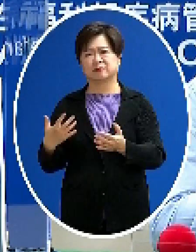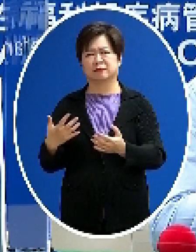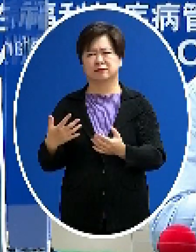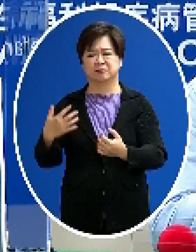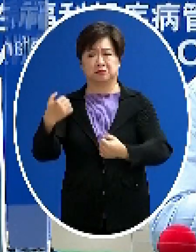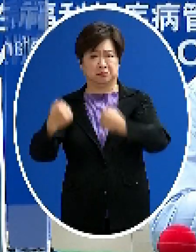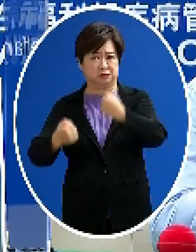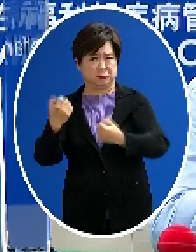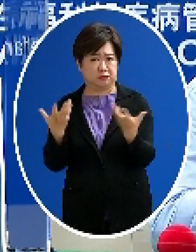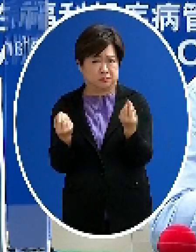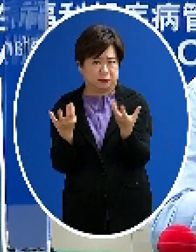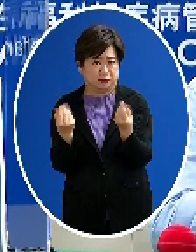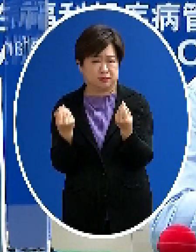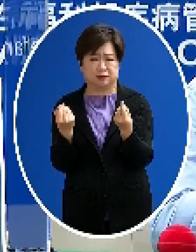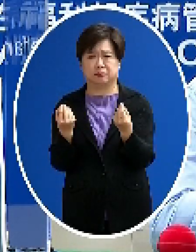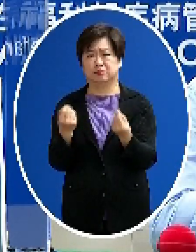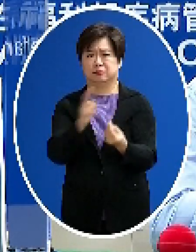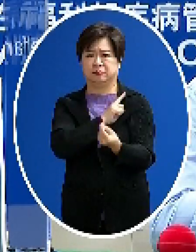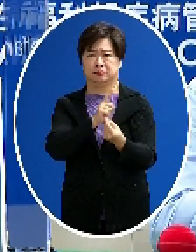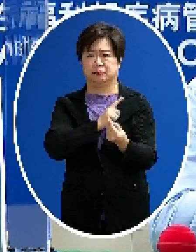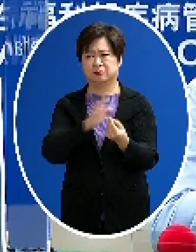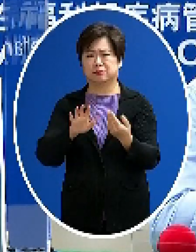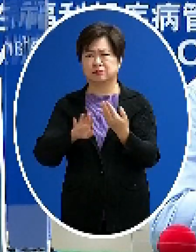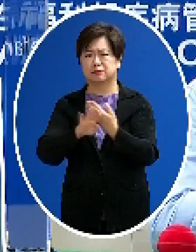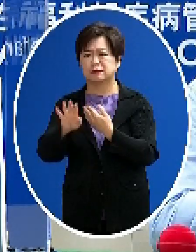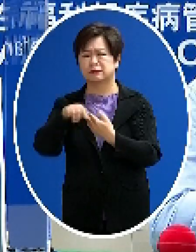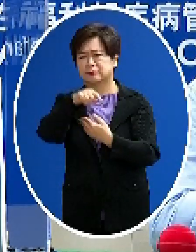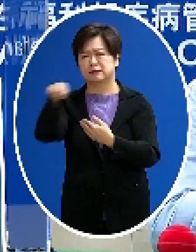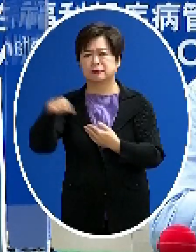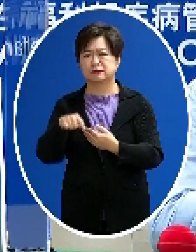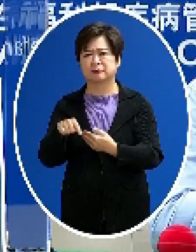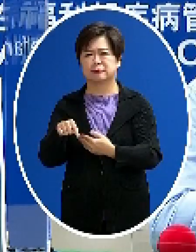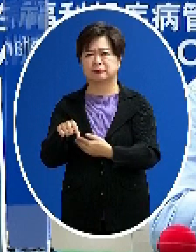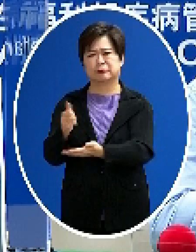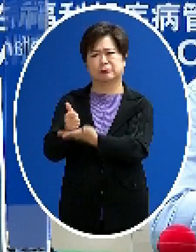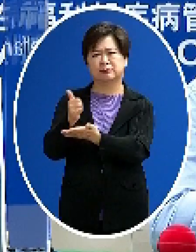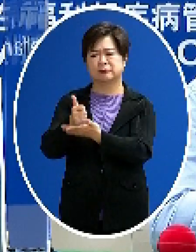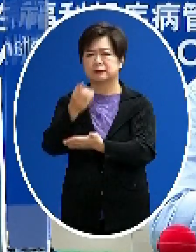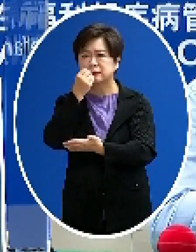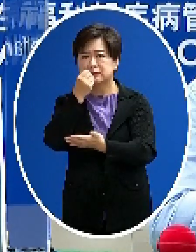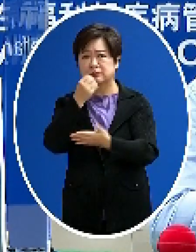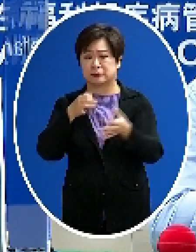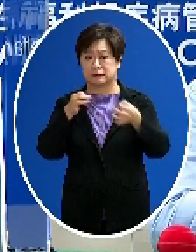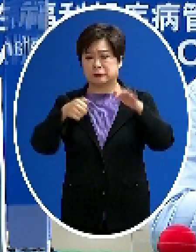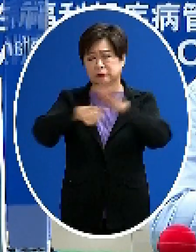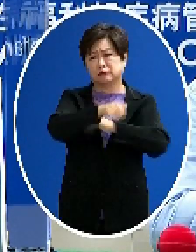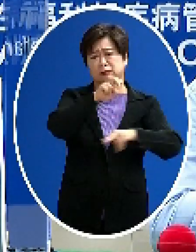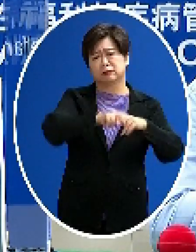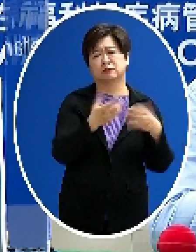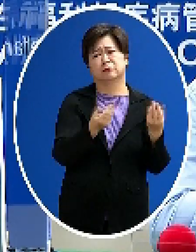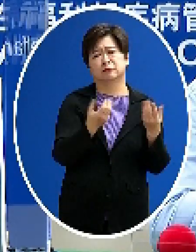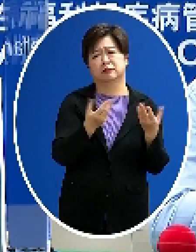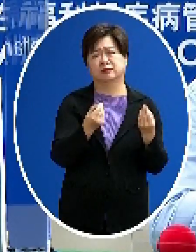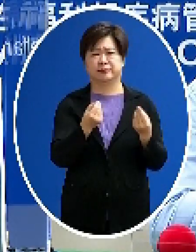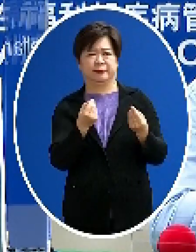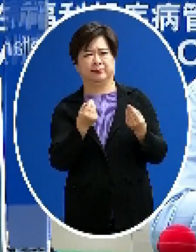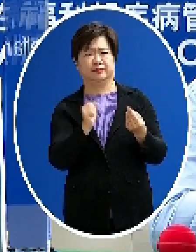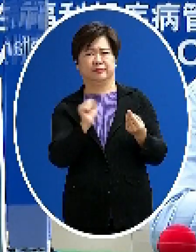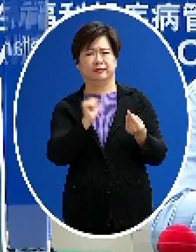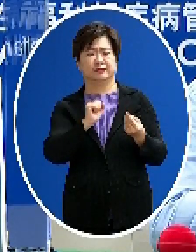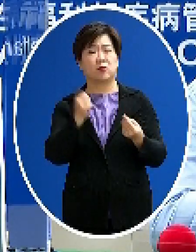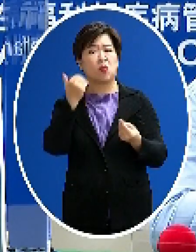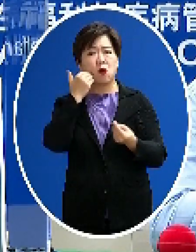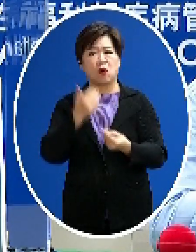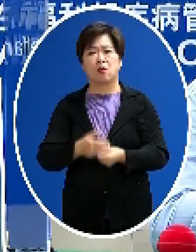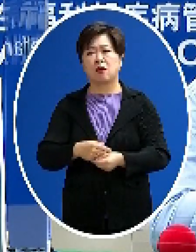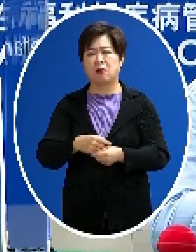也只好在外面吃，哈，因为现在大家还是都不能够内用。好，所以以前我们也讲过，在通风处保持